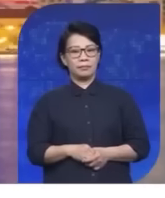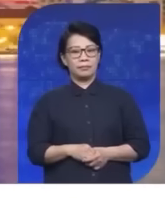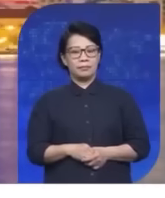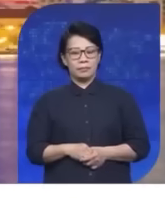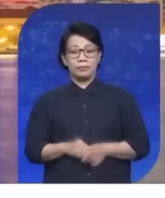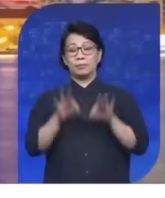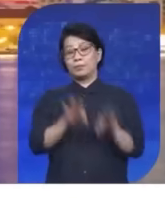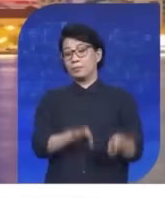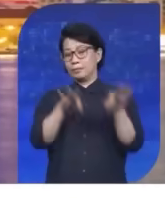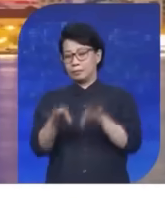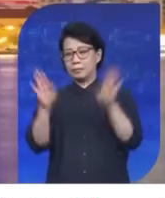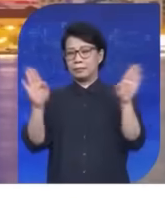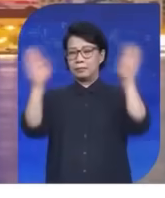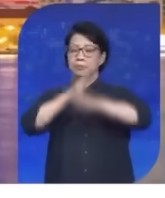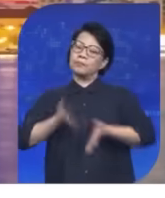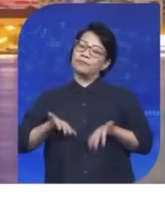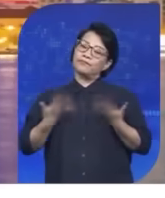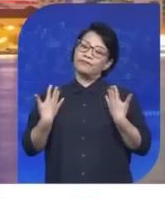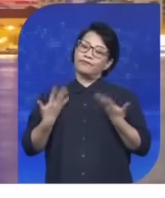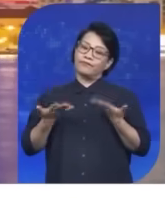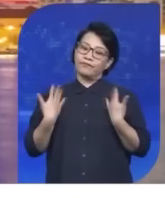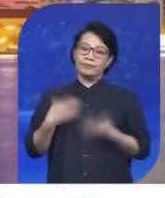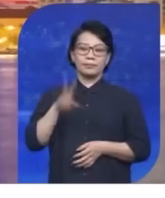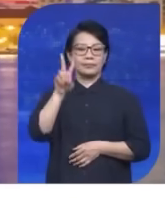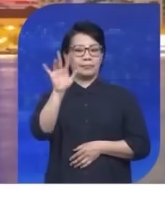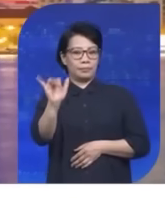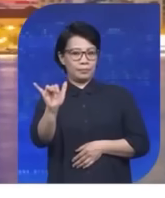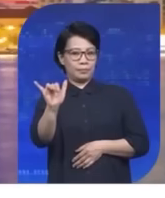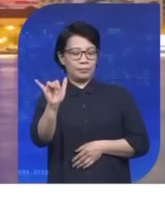Thành phố Hồ Chí Minh đêm nay dịu mát, nhiệt độ thấp nhất 26